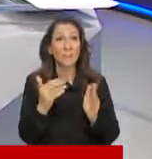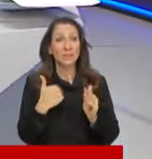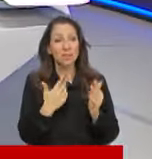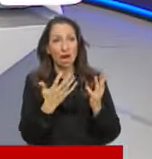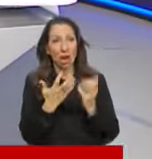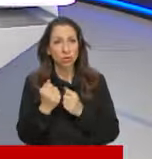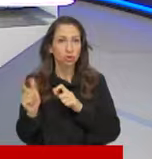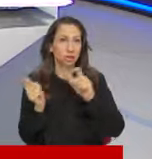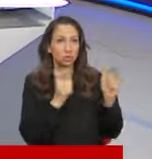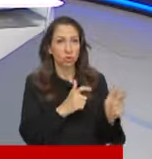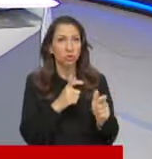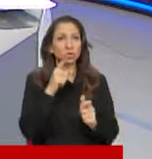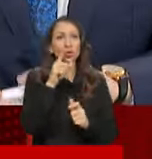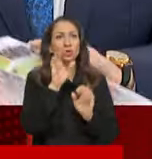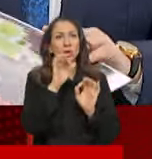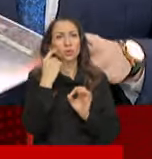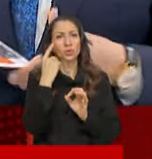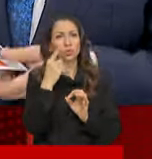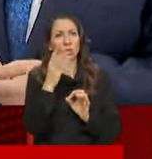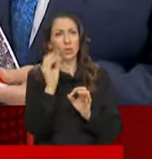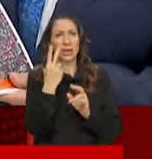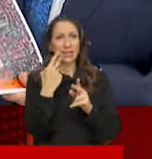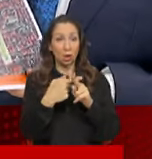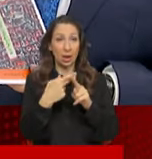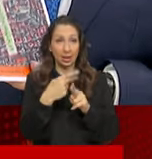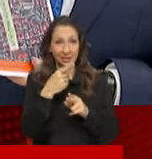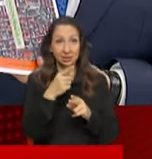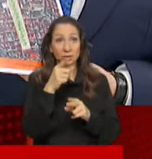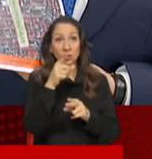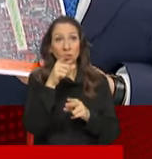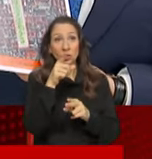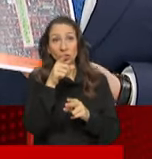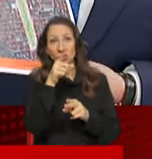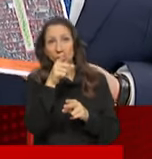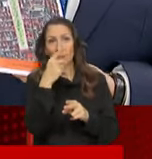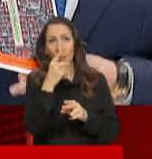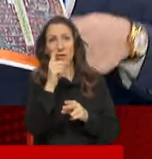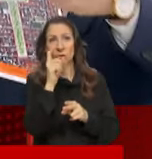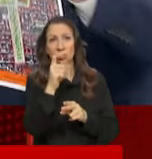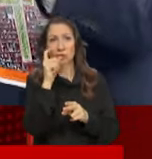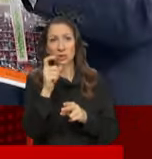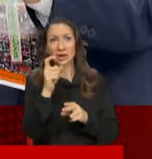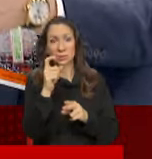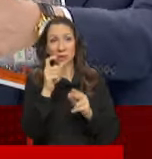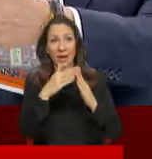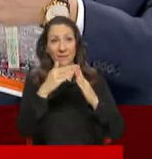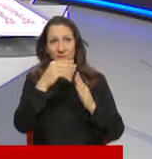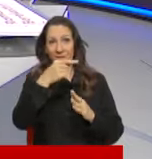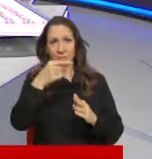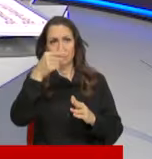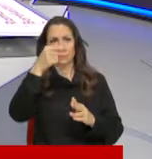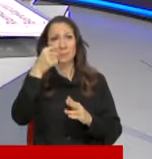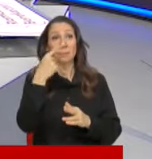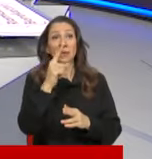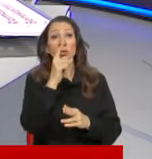alıyoruz Ve taşıyoruz Şurayı düşünün bak şu çok ilginç bir örnektir şurası 1990 konut Hı hı